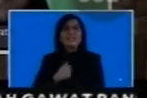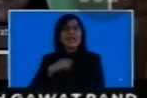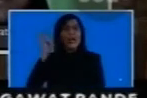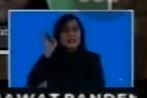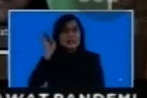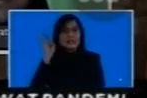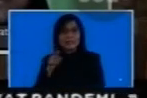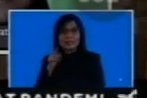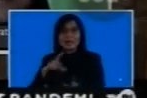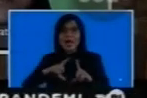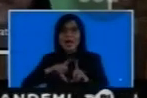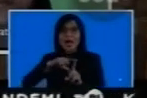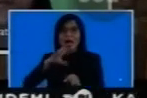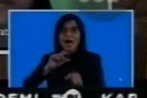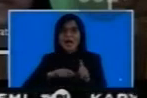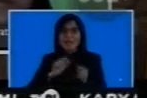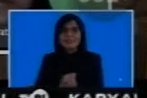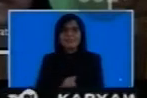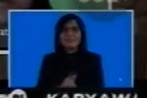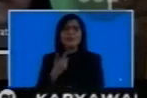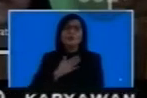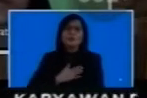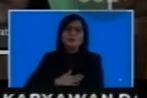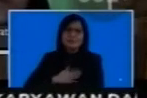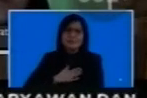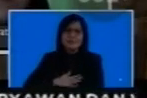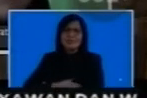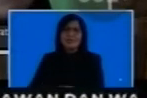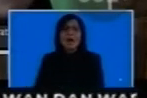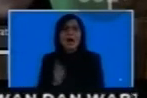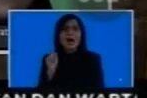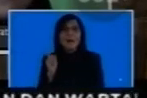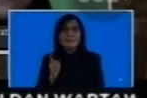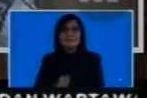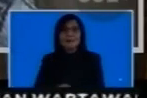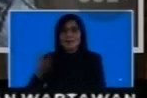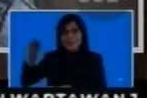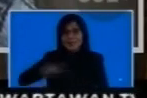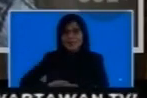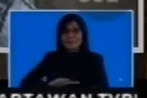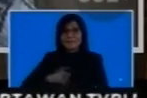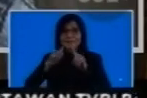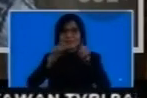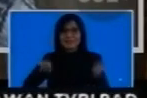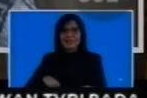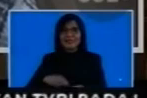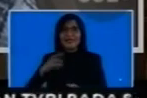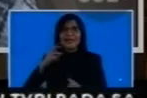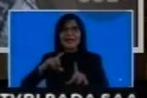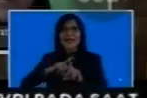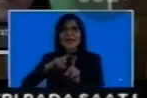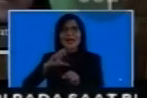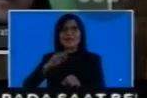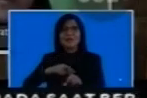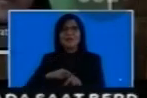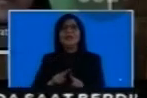juga karena agak sedih karena dapat rapot kenaikan kelas tanpa UKK.